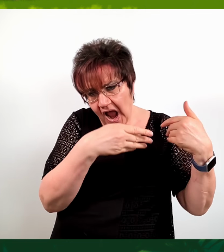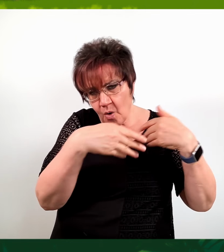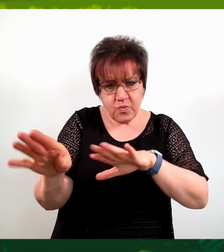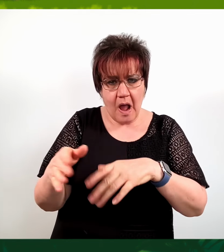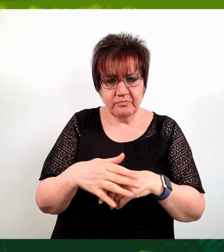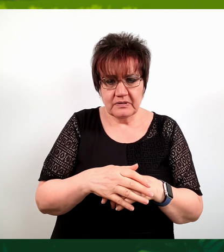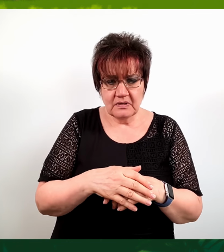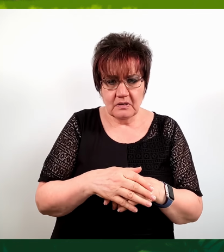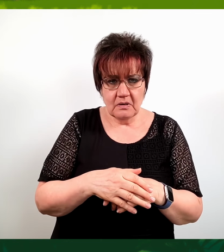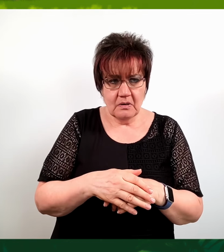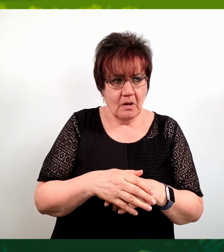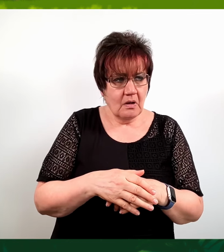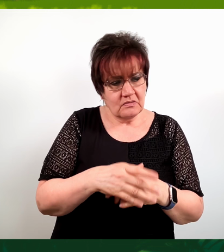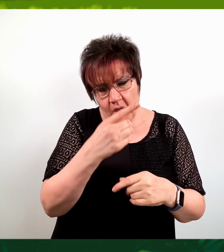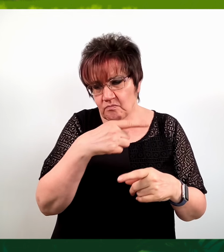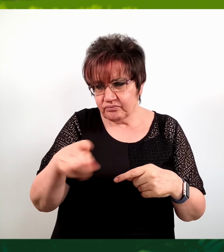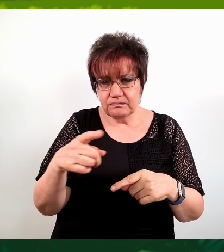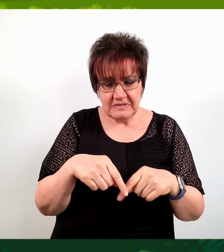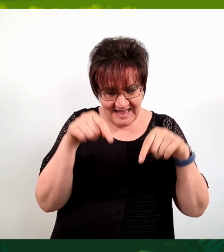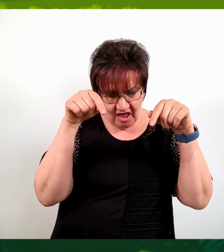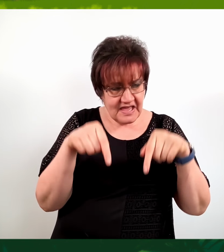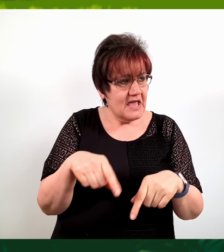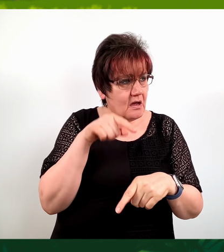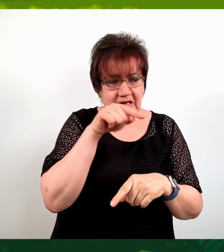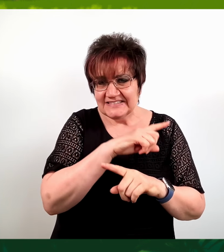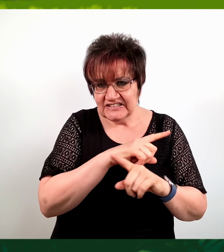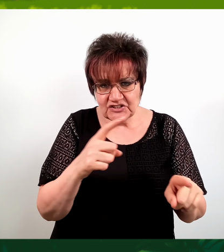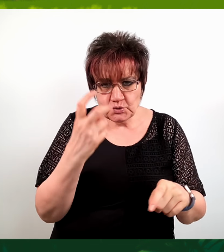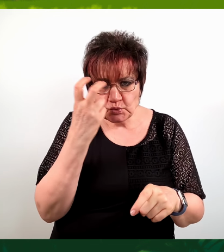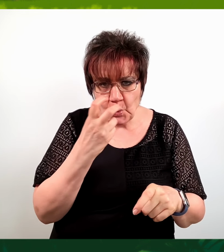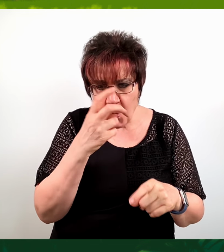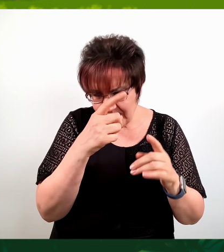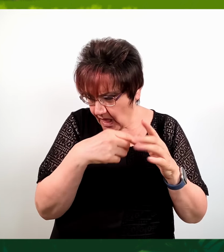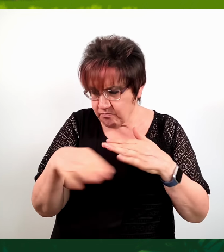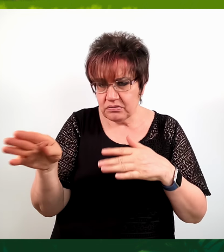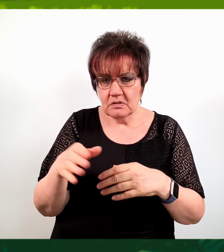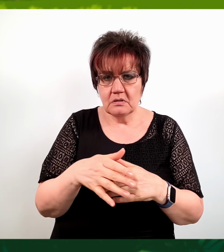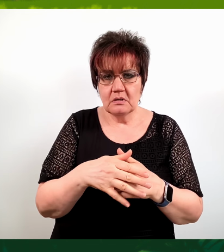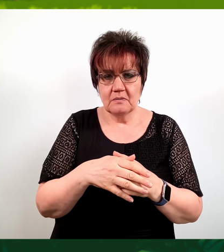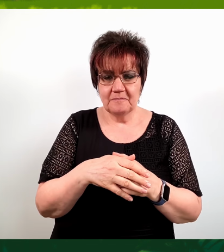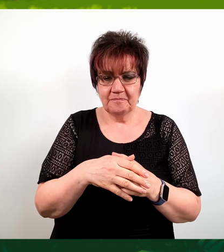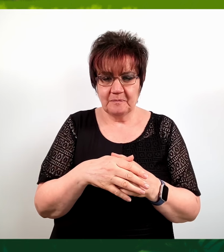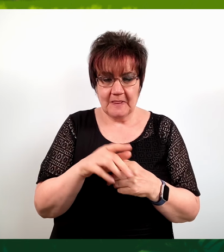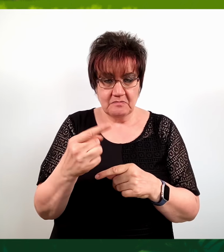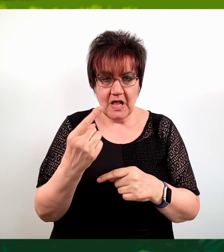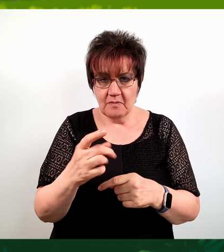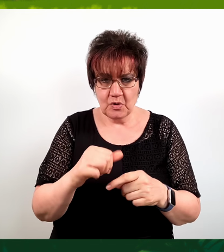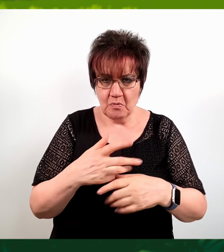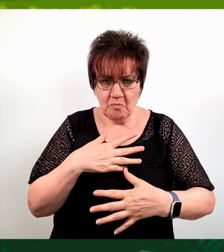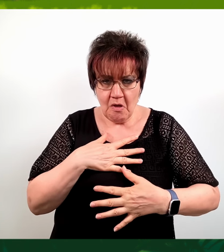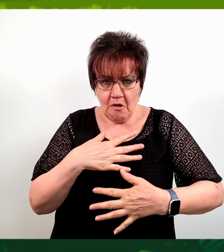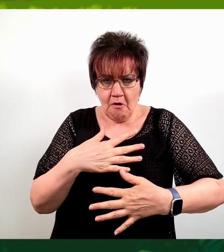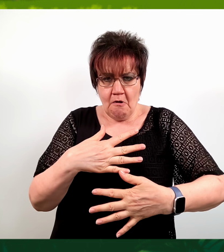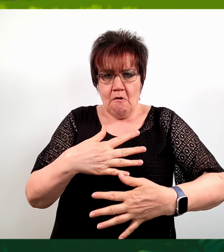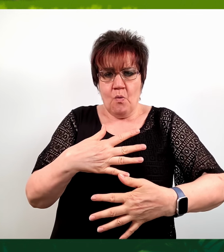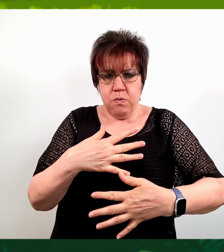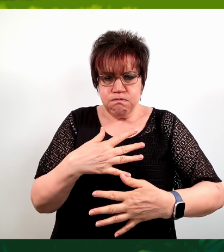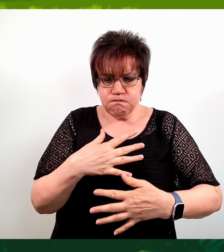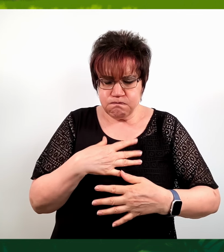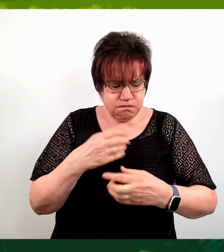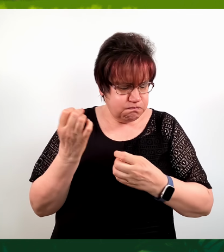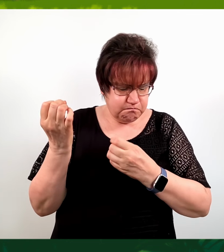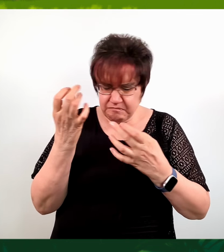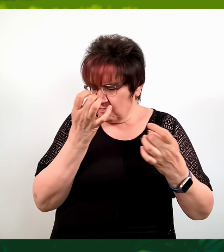gewinnt, sonst werde ich euch Beine machen, ihr habt hier nichts zu suchen. Er holte noch einmal tief Luft, um seinen